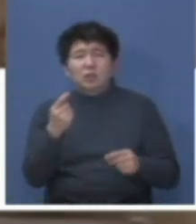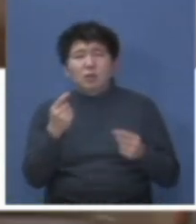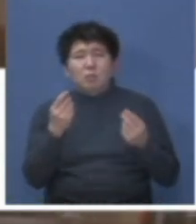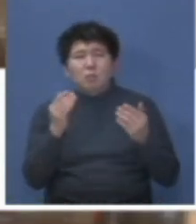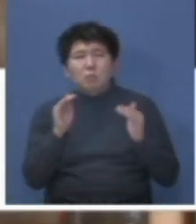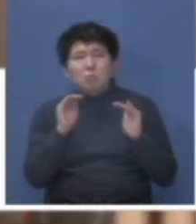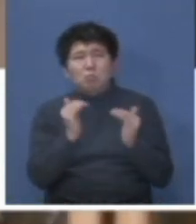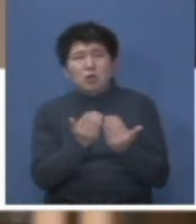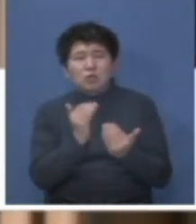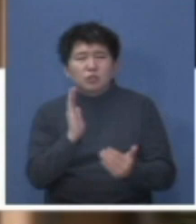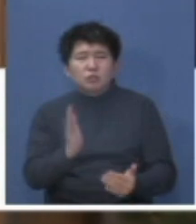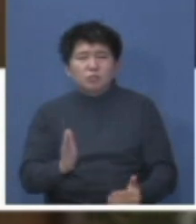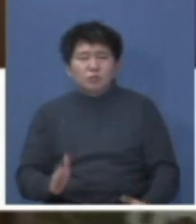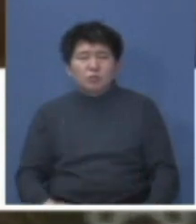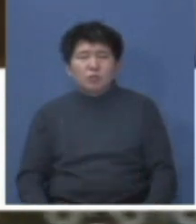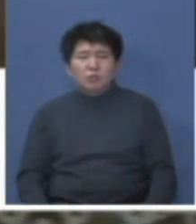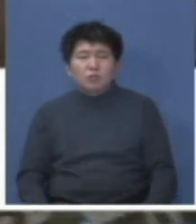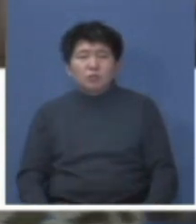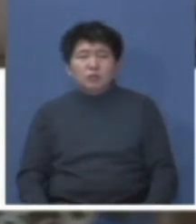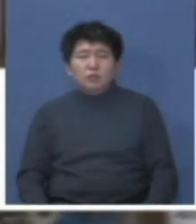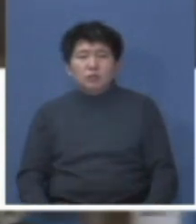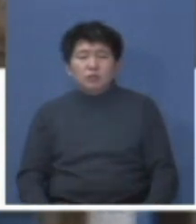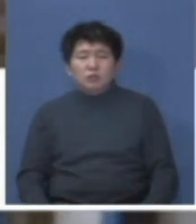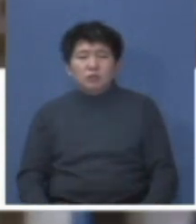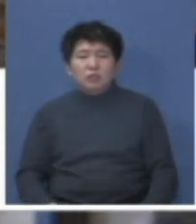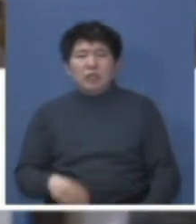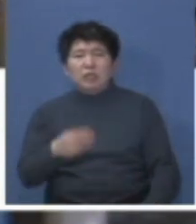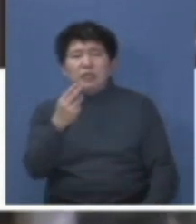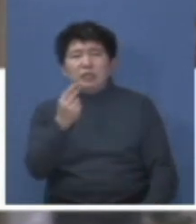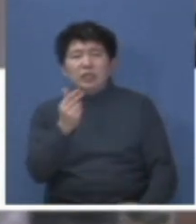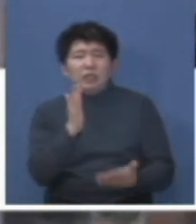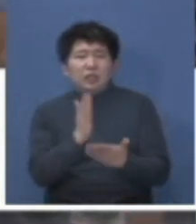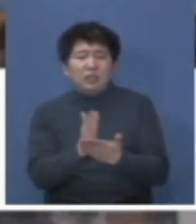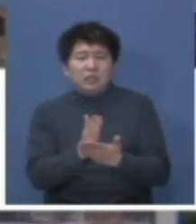дезинфекциялауға бюджеттен бөлінген қаржы жеткілікті. Барлық